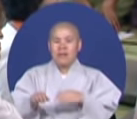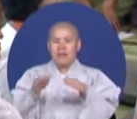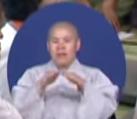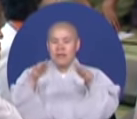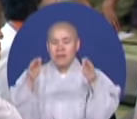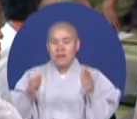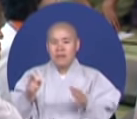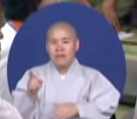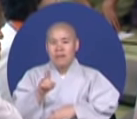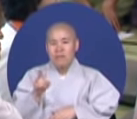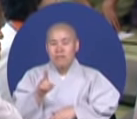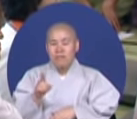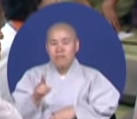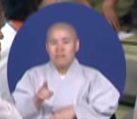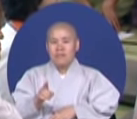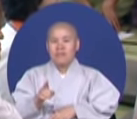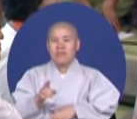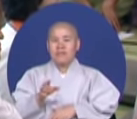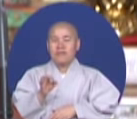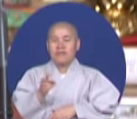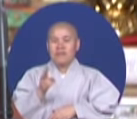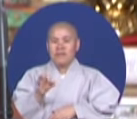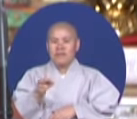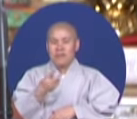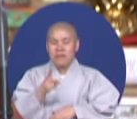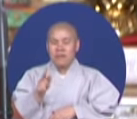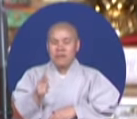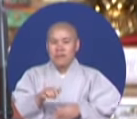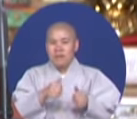예? 영단, 하단?